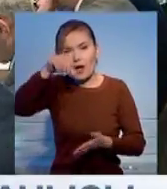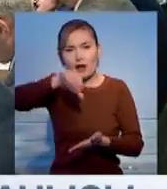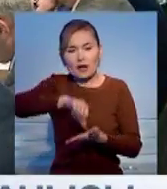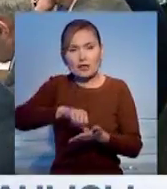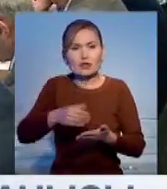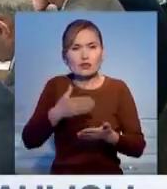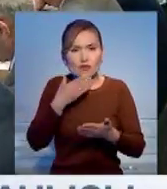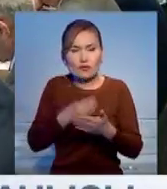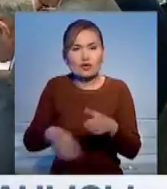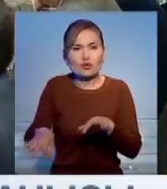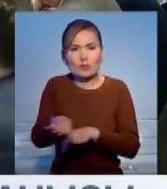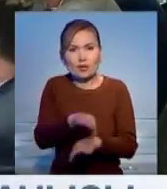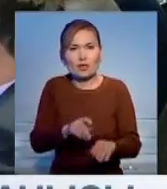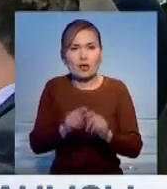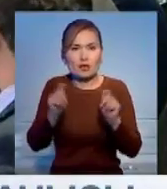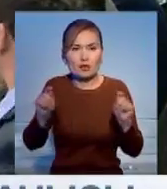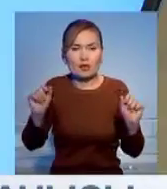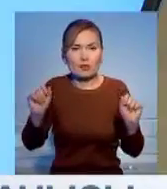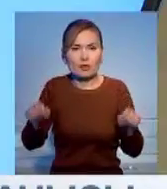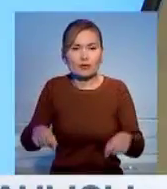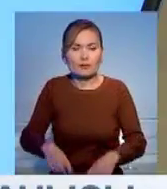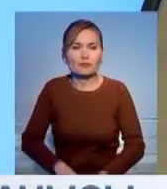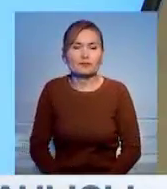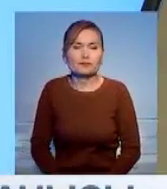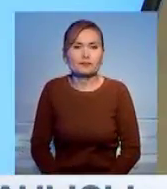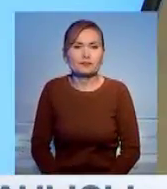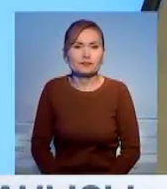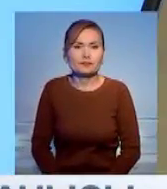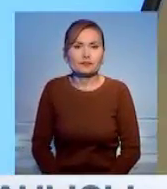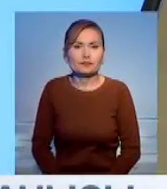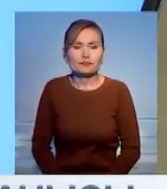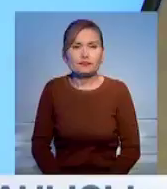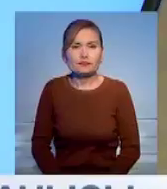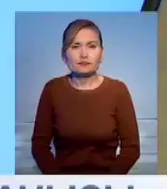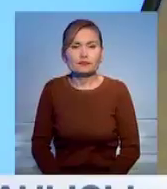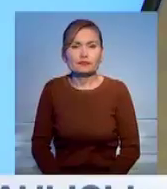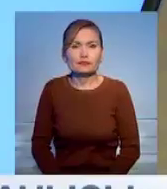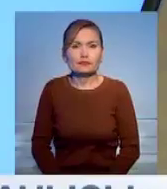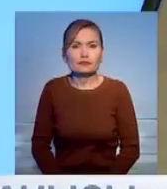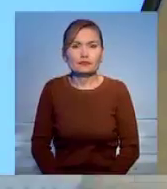Жұматаева, Мерей Мұратханқызы, Марина Петрова, Сергей Самойлов, Хабар 24, Латвия.